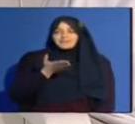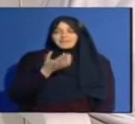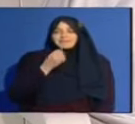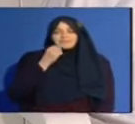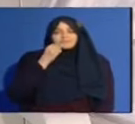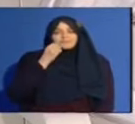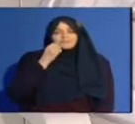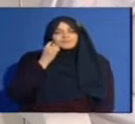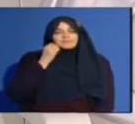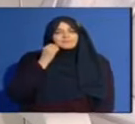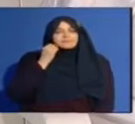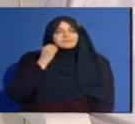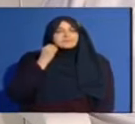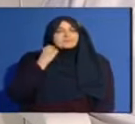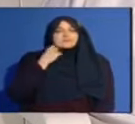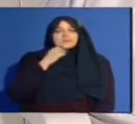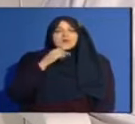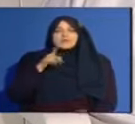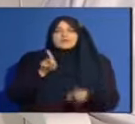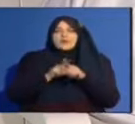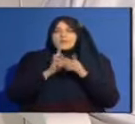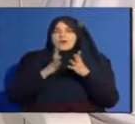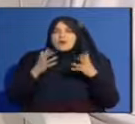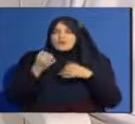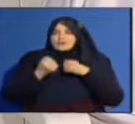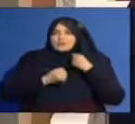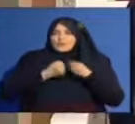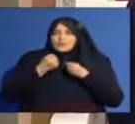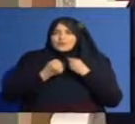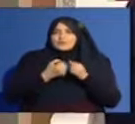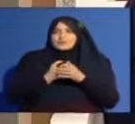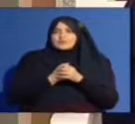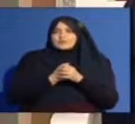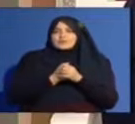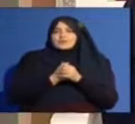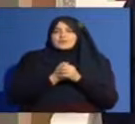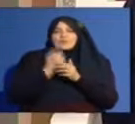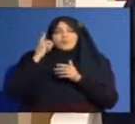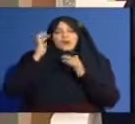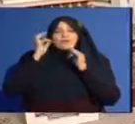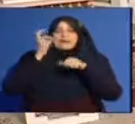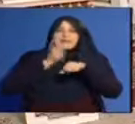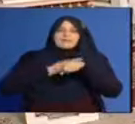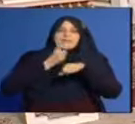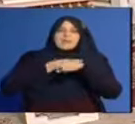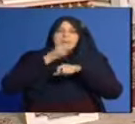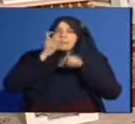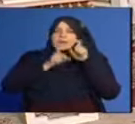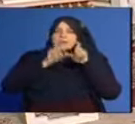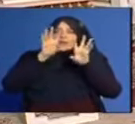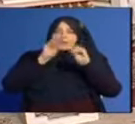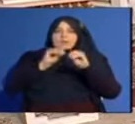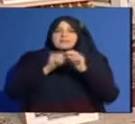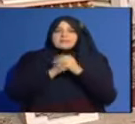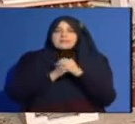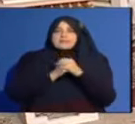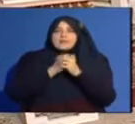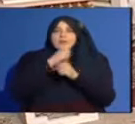كبير. هذا هم كبير من هموم الغربة. لذلك يا أختي زكية